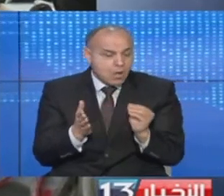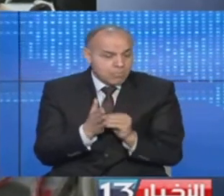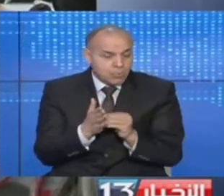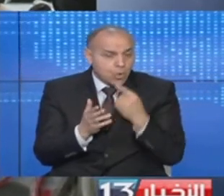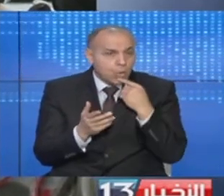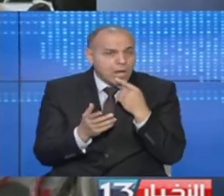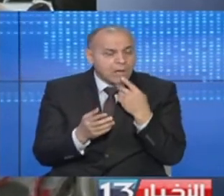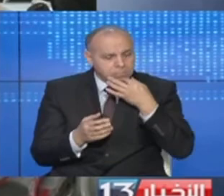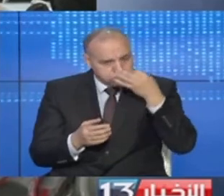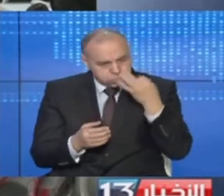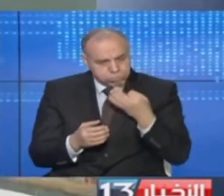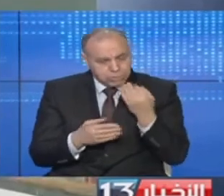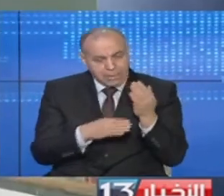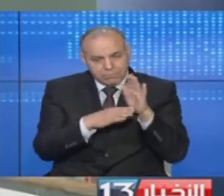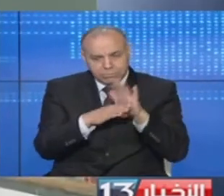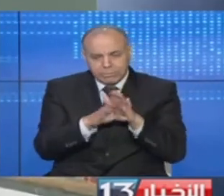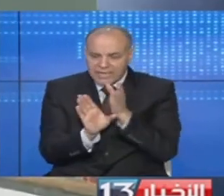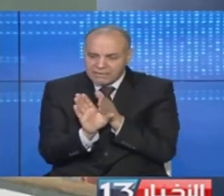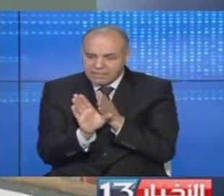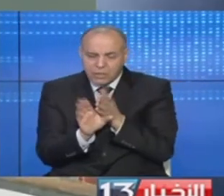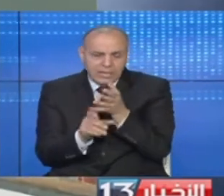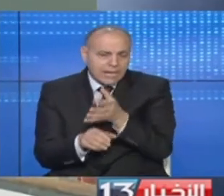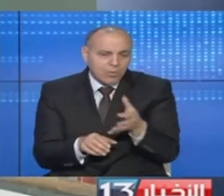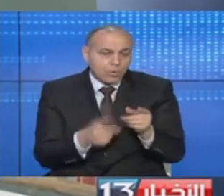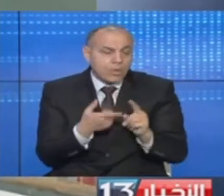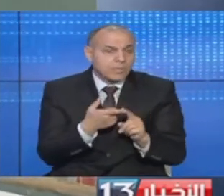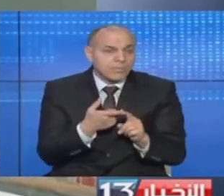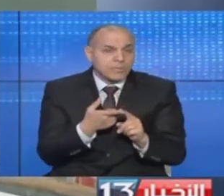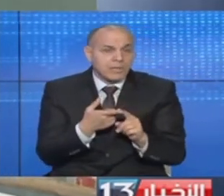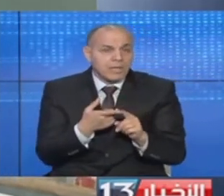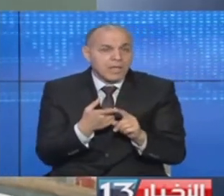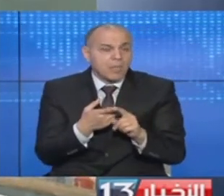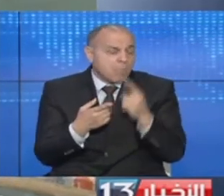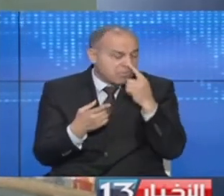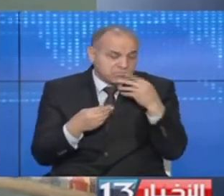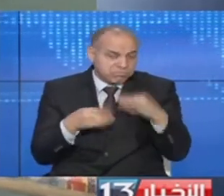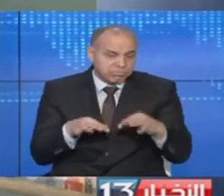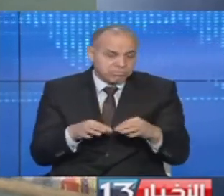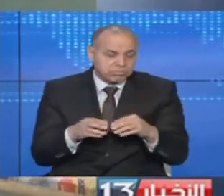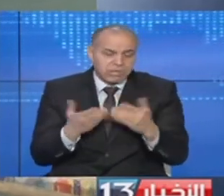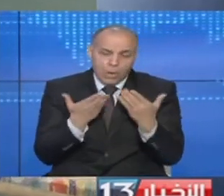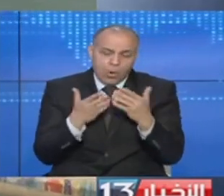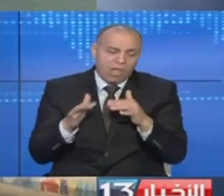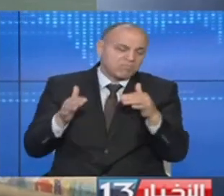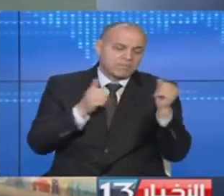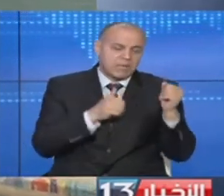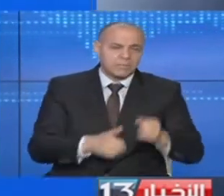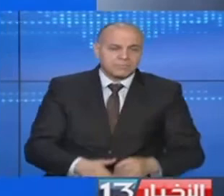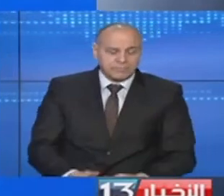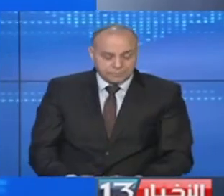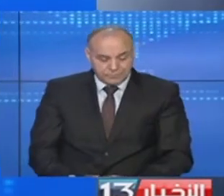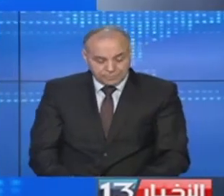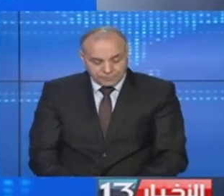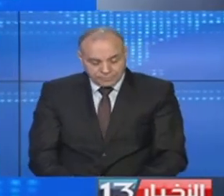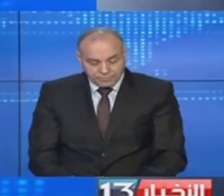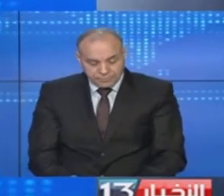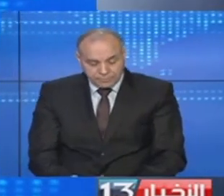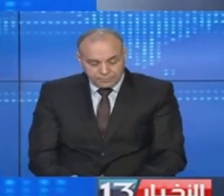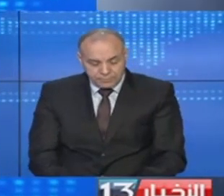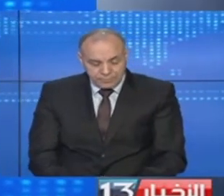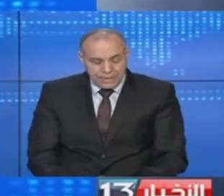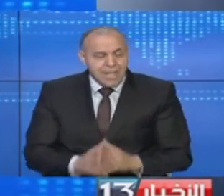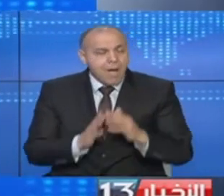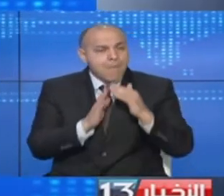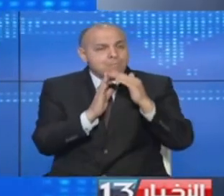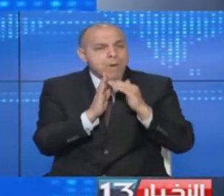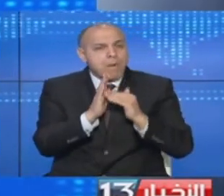إلى التعهد والرعاية النفسية للتلاميذ المهددين بالانقطاع المدرسي. مع